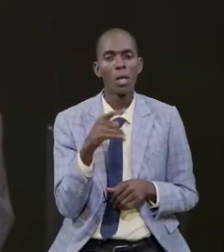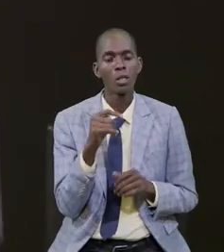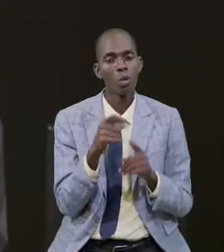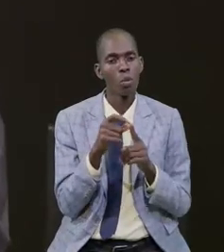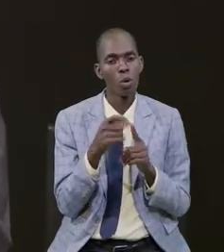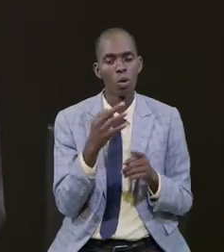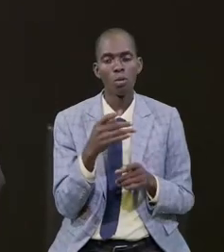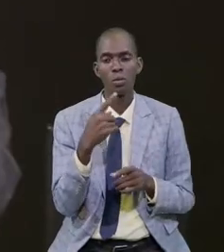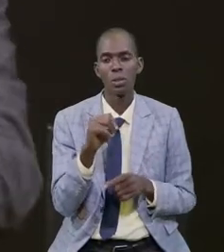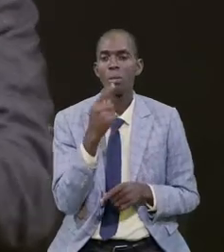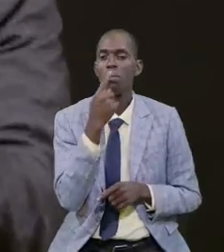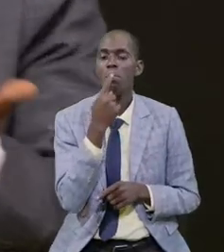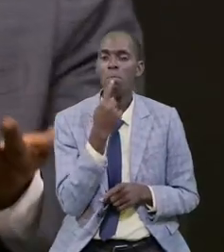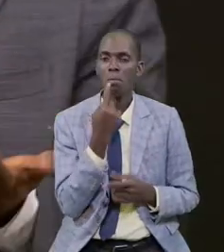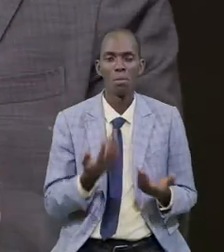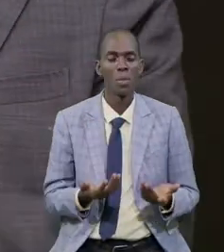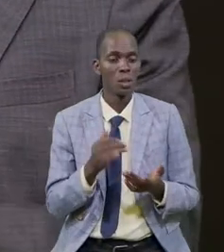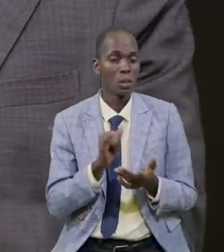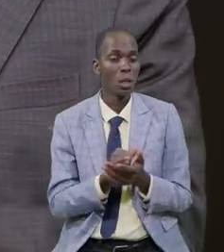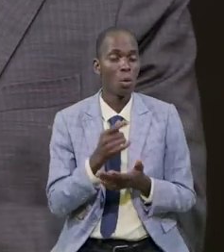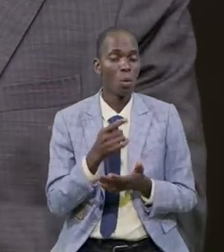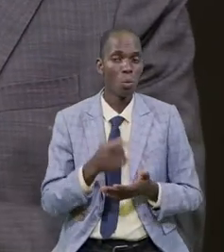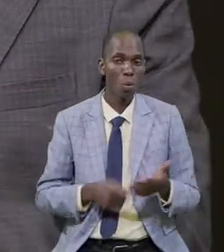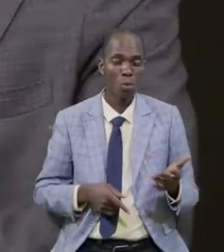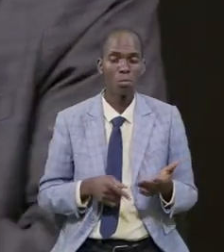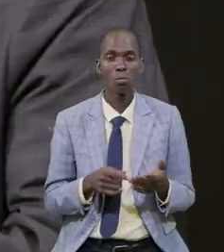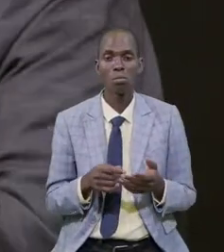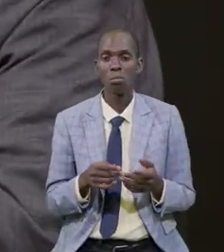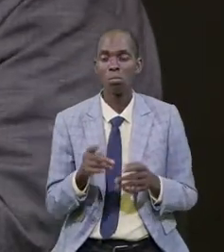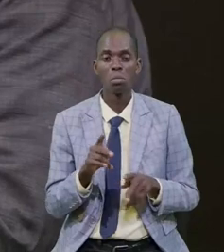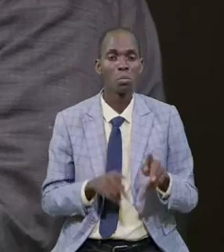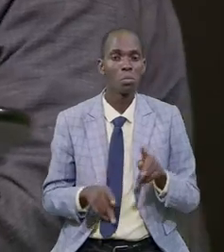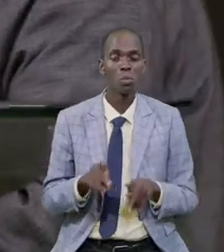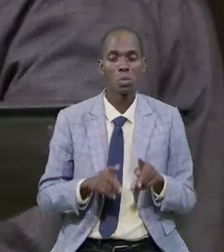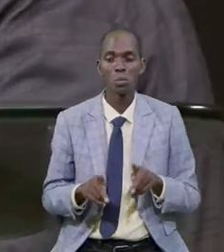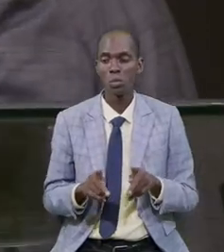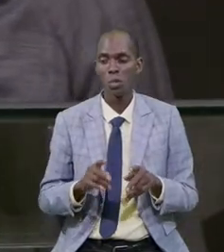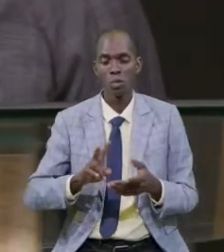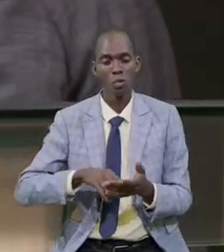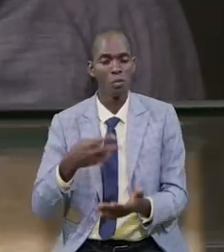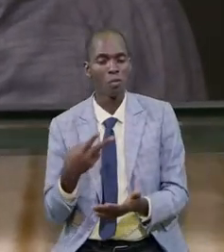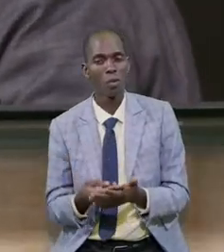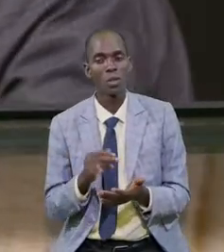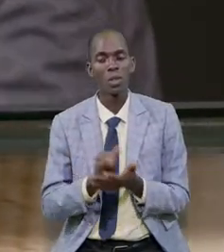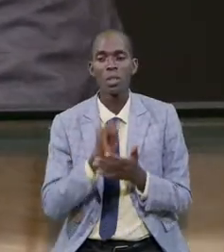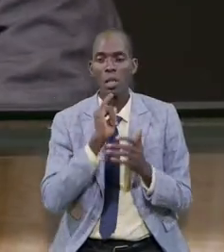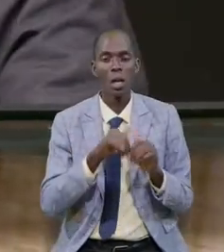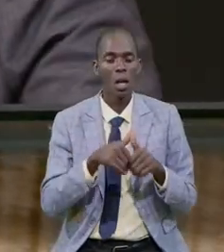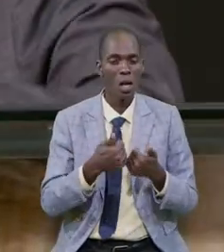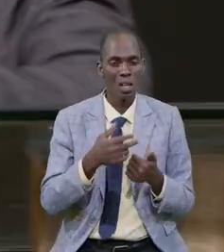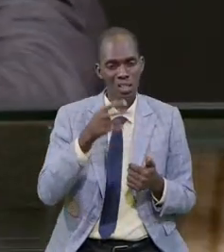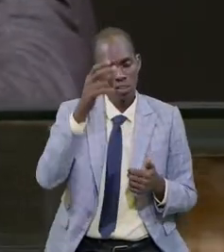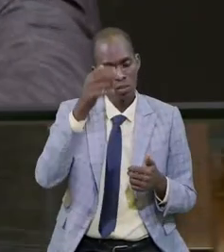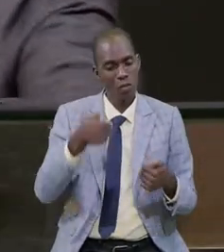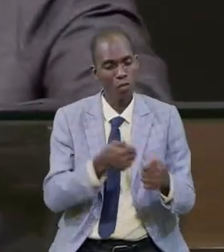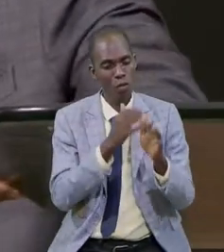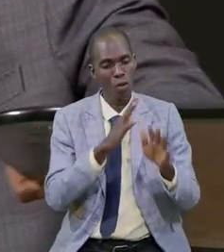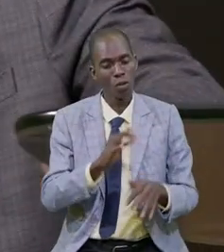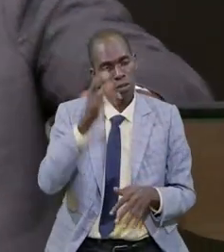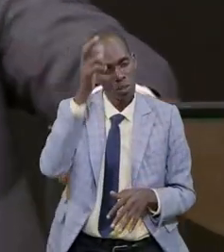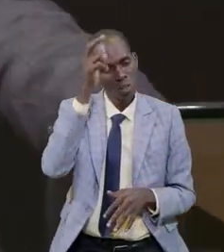langue, par les paroles de la langue. C'est par cela que les gens dissivent, déçoivent. C'est ainsi que les